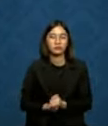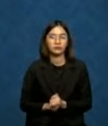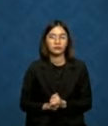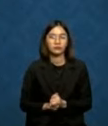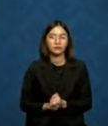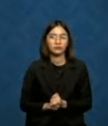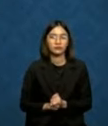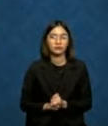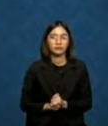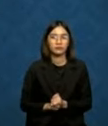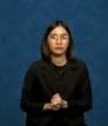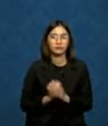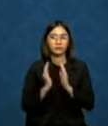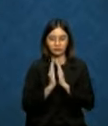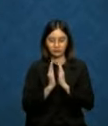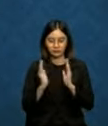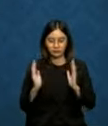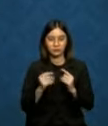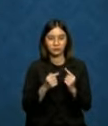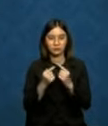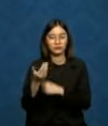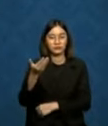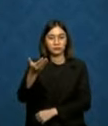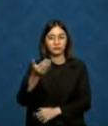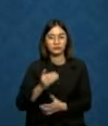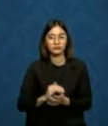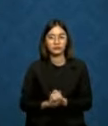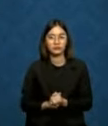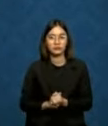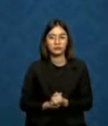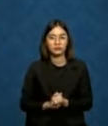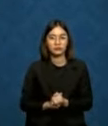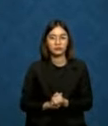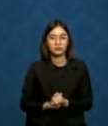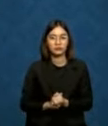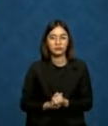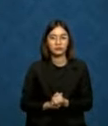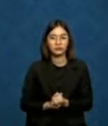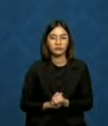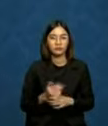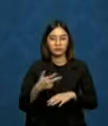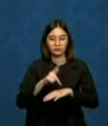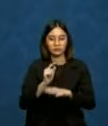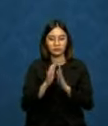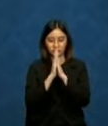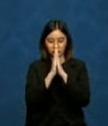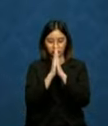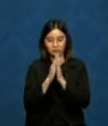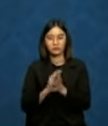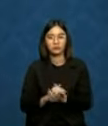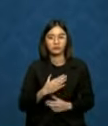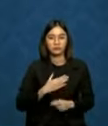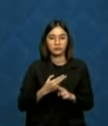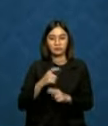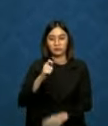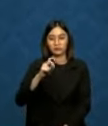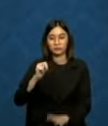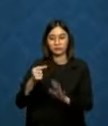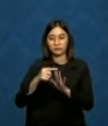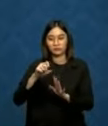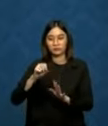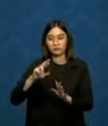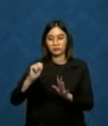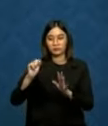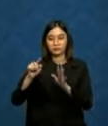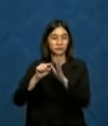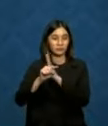คะครับขอบคุณครับเชิญท่านอนุสรณ์ครับท่านประธานที่เคารพครับกระผมอนุสรณ์เอี่ยมสะอาด